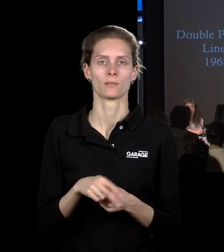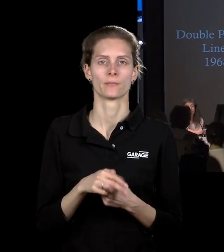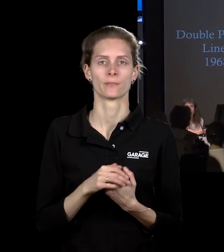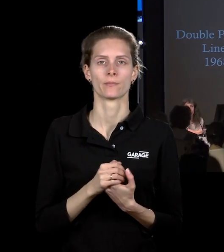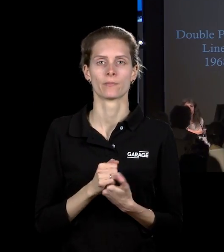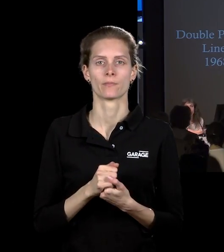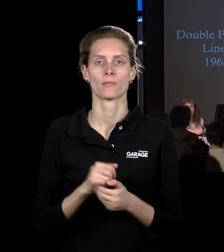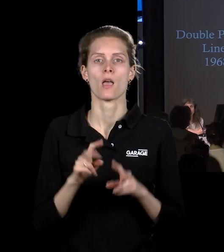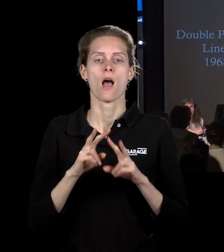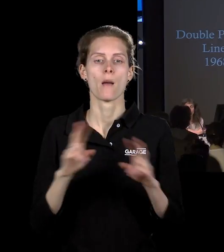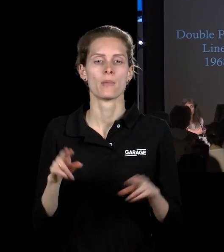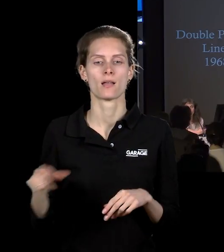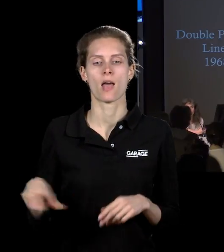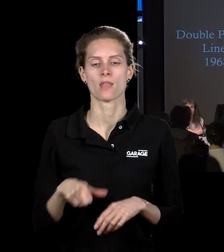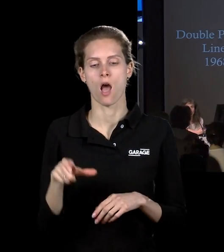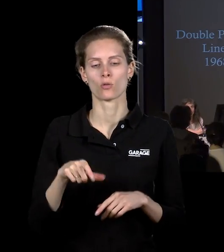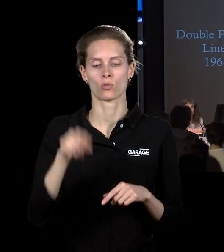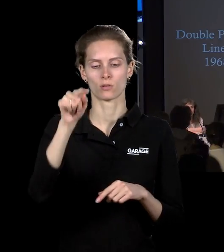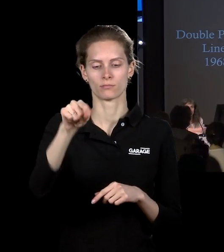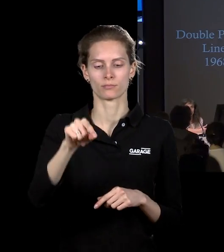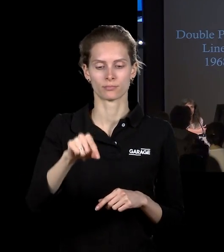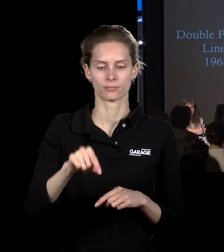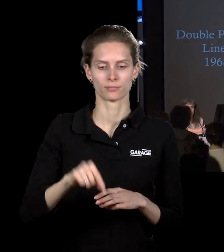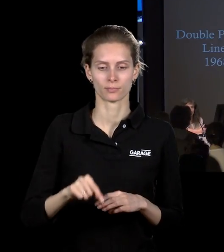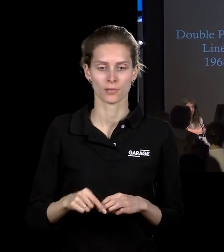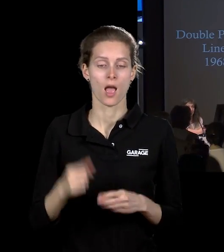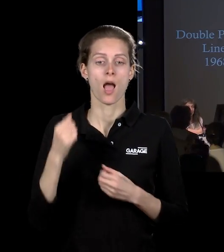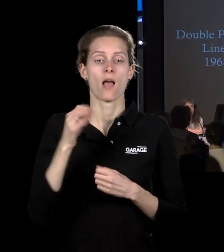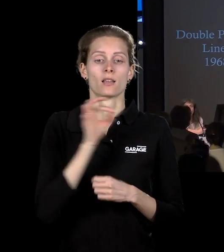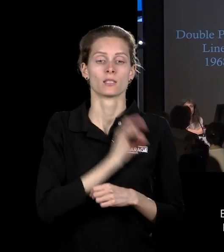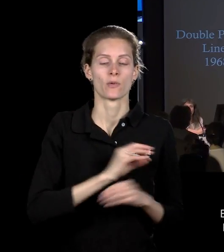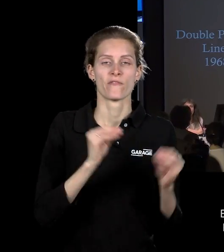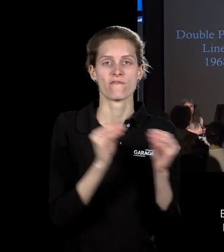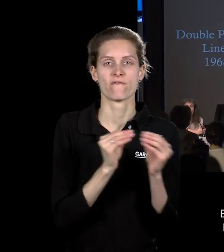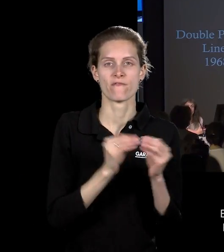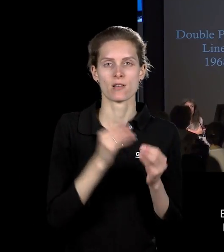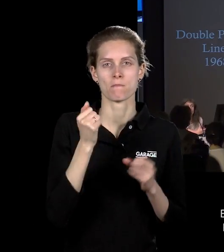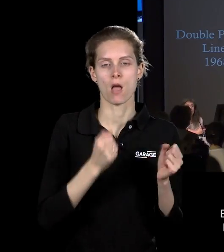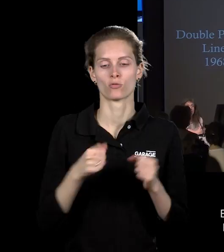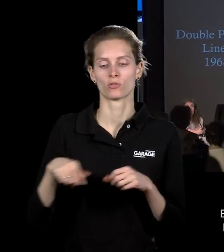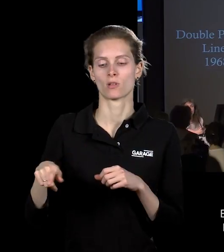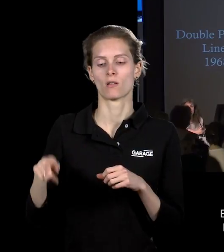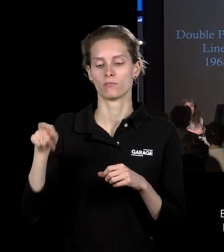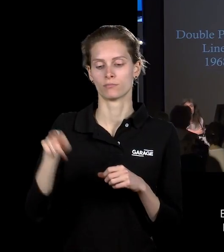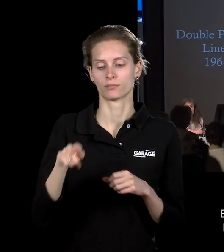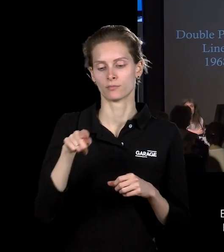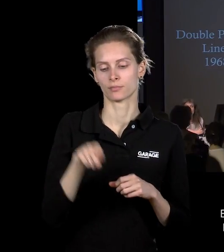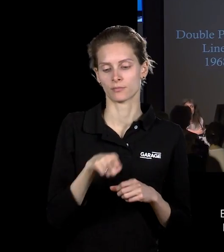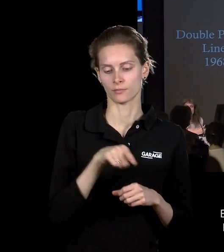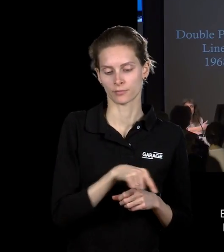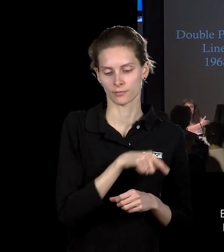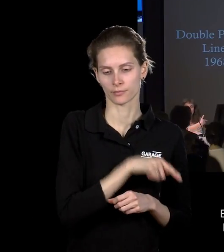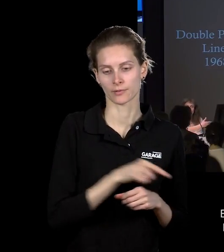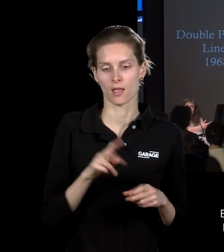как дорожная разметка, и, по-моему, при помощи той же машины, которая наносит дорожную разметку, вот такое вот абсолютно абсурдное шоссе в